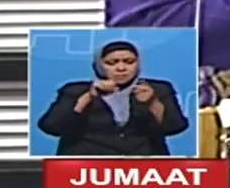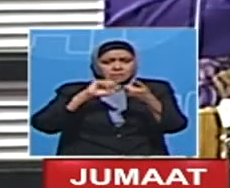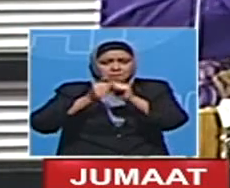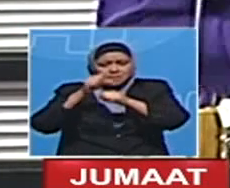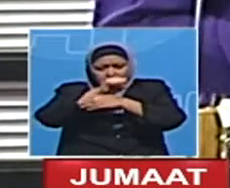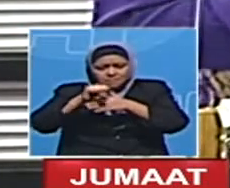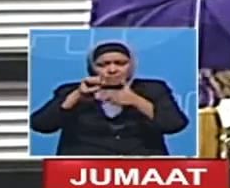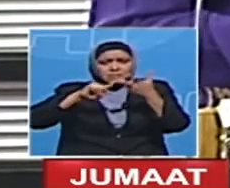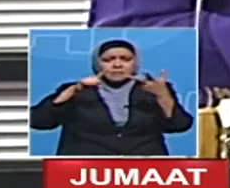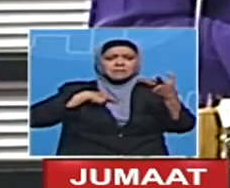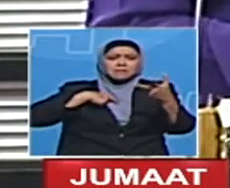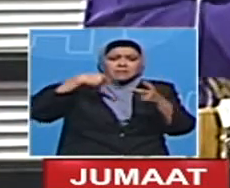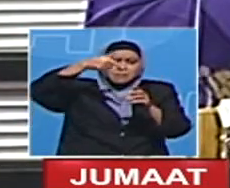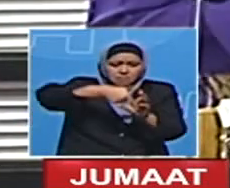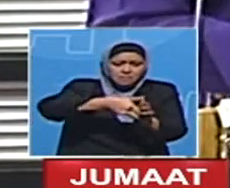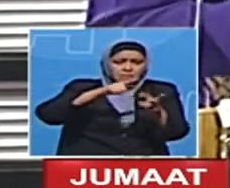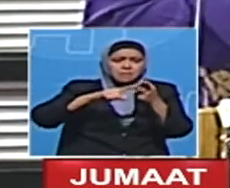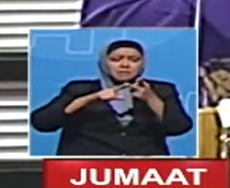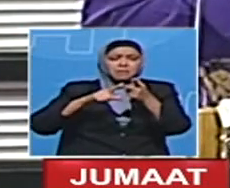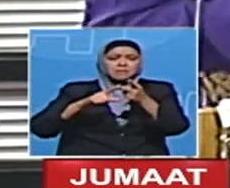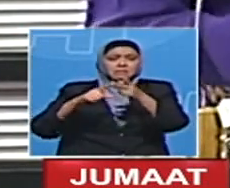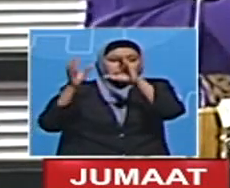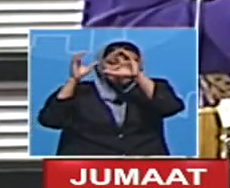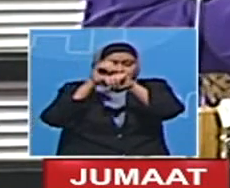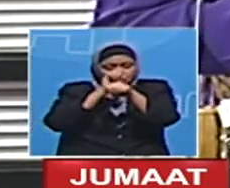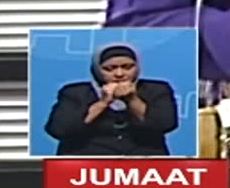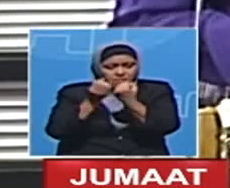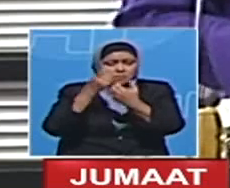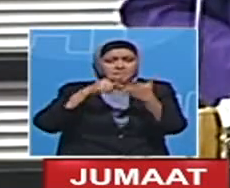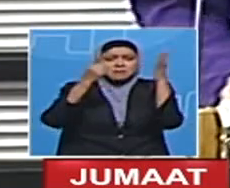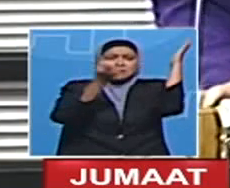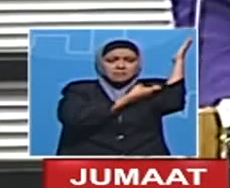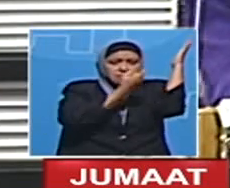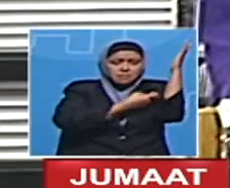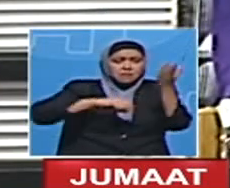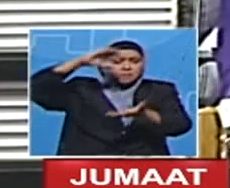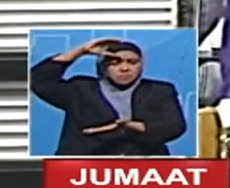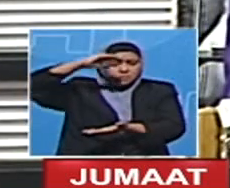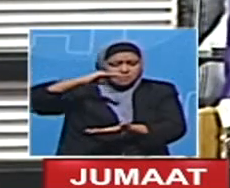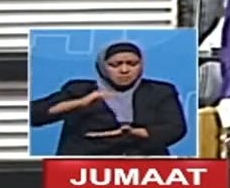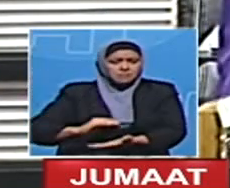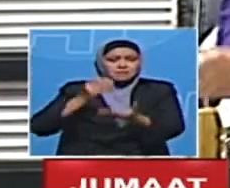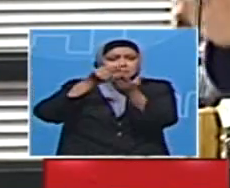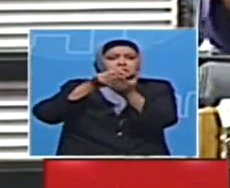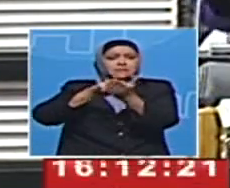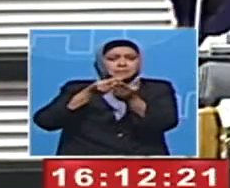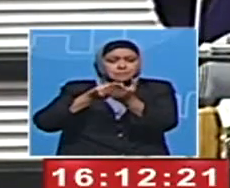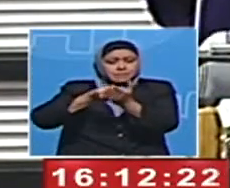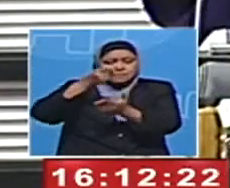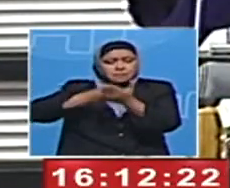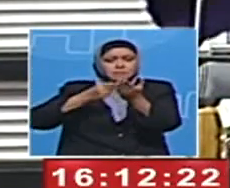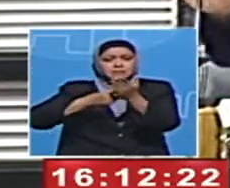minyak kelapa sawit dan getah penyusutan penyusutan nilai Ringgit pertumbuhan perlahan di